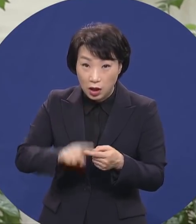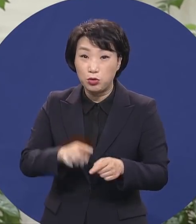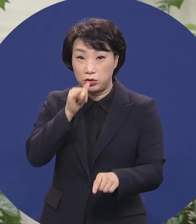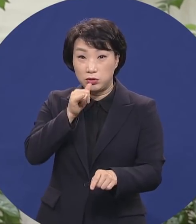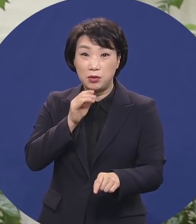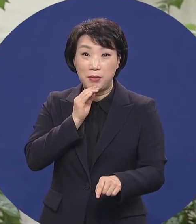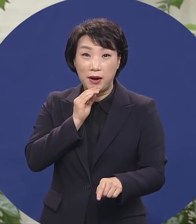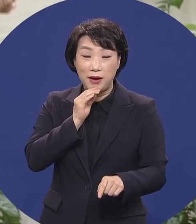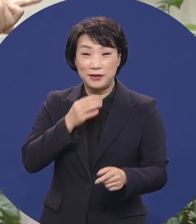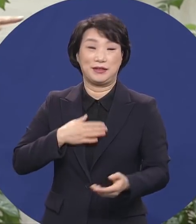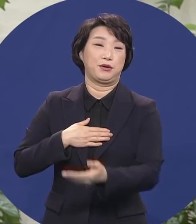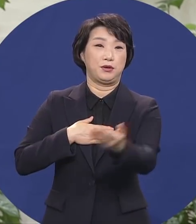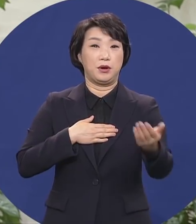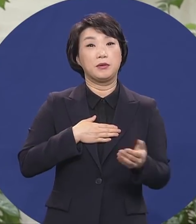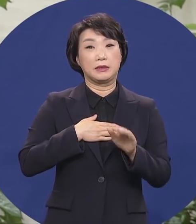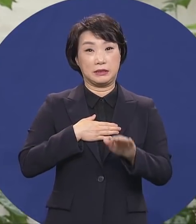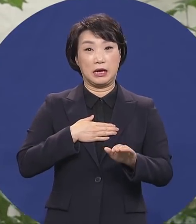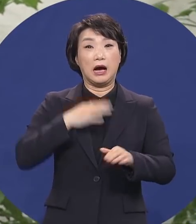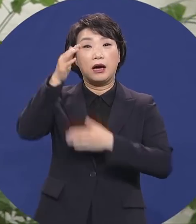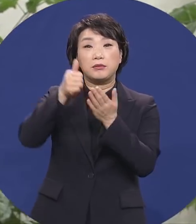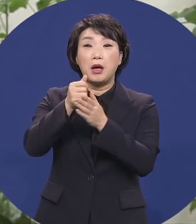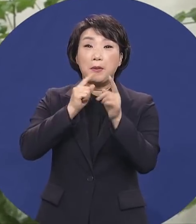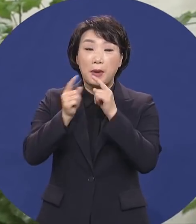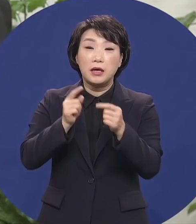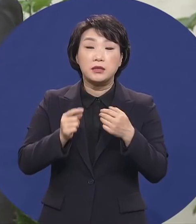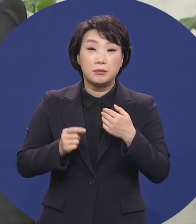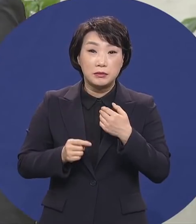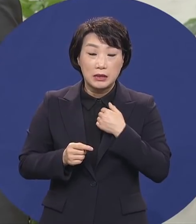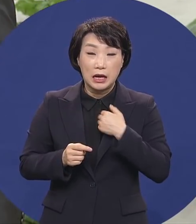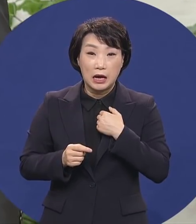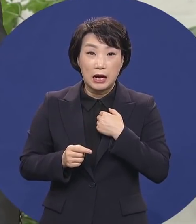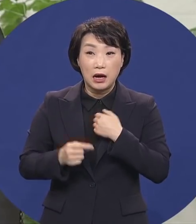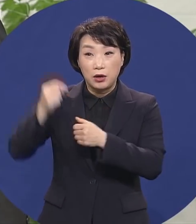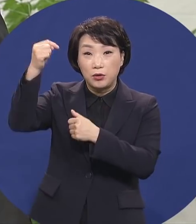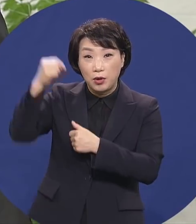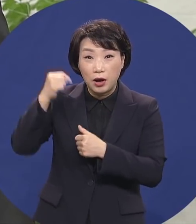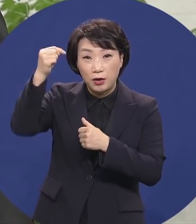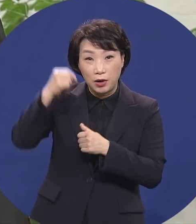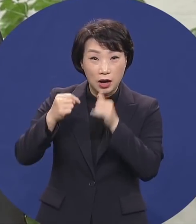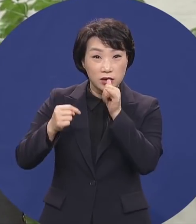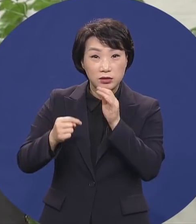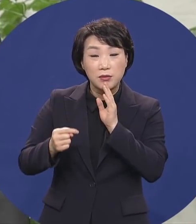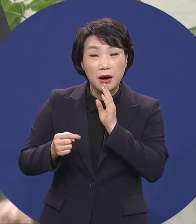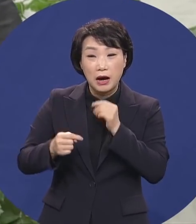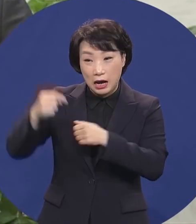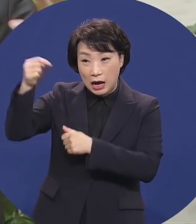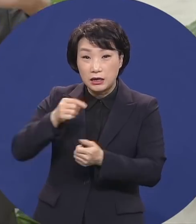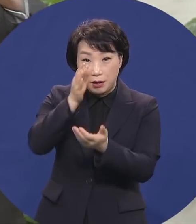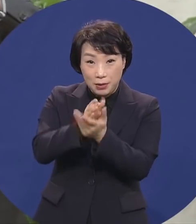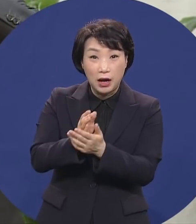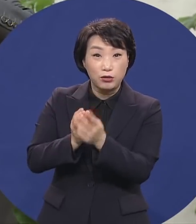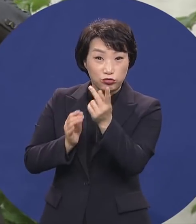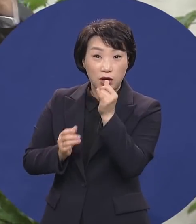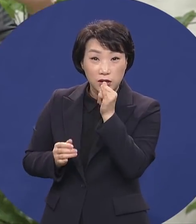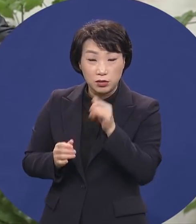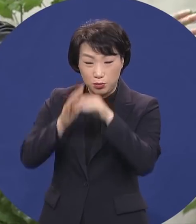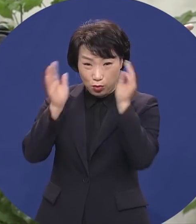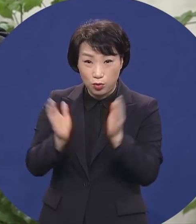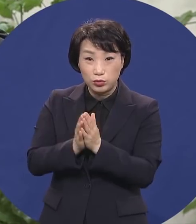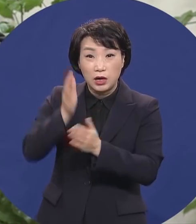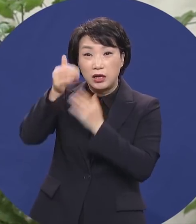속에 왜 하나님 말씀이 이래라 저래라 하지 마라 하라 모든 말씀이